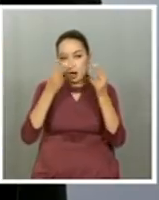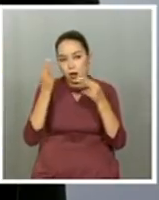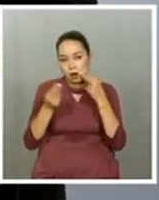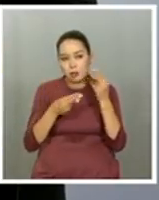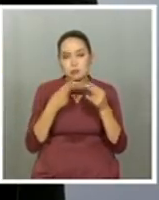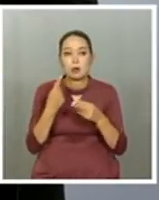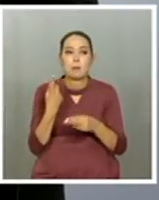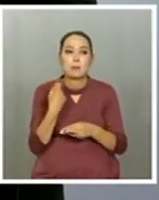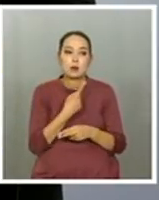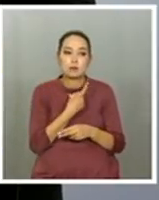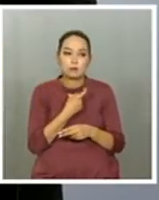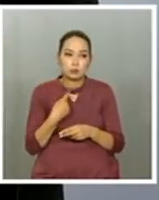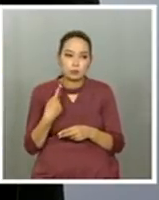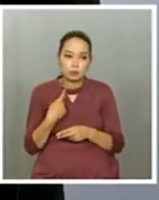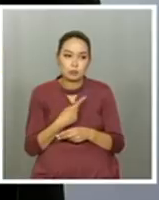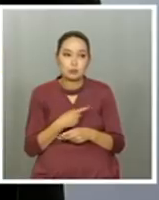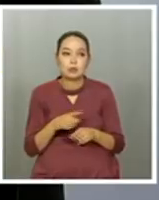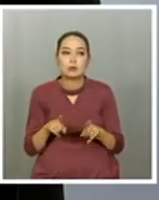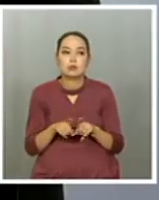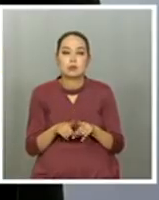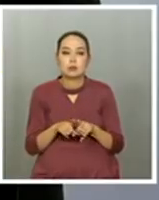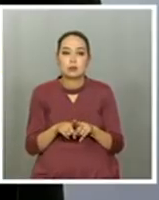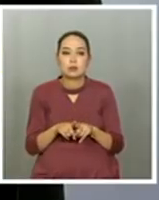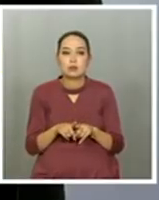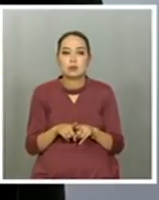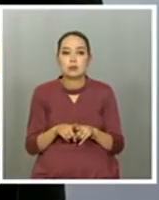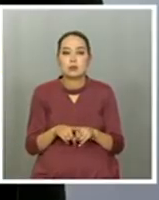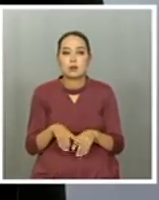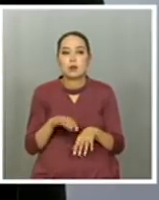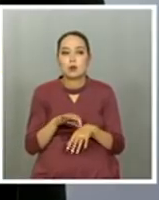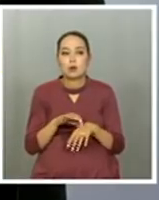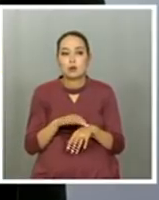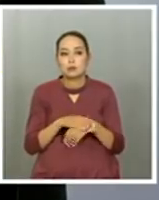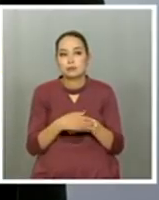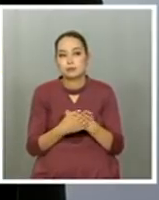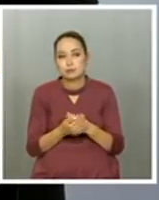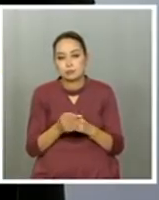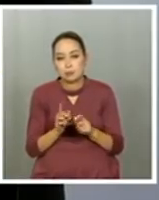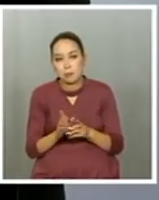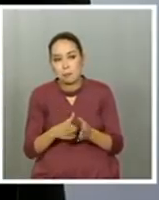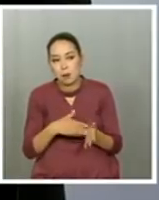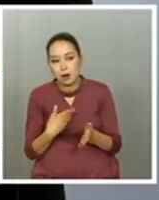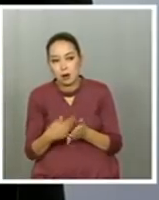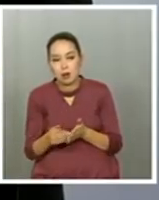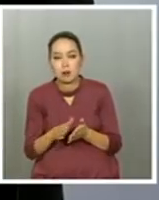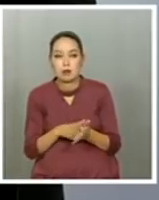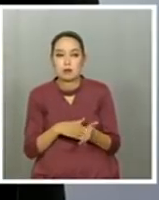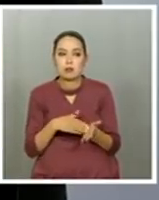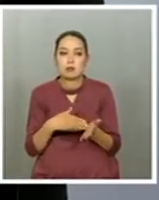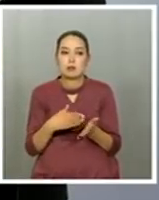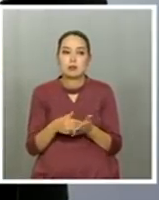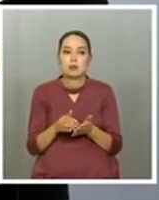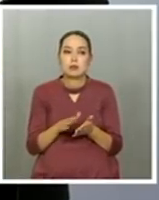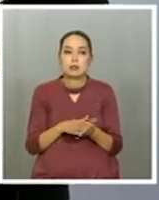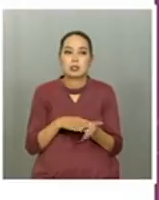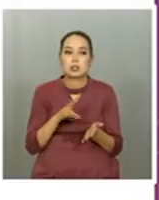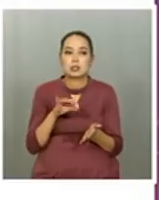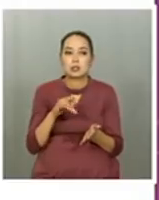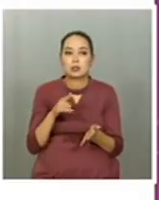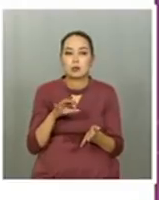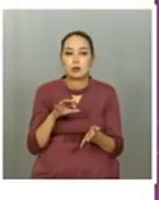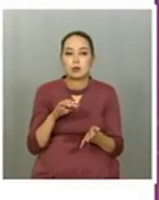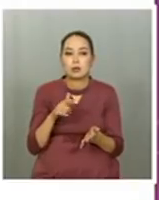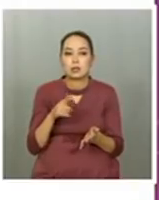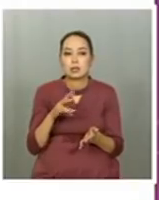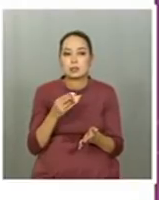парфюмерияда, сонымен қатар қолдың терісін жұмсарту үшін май ретінде, нитроглицерин жүрек дәрісі